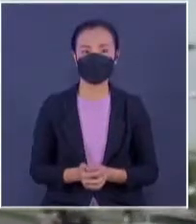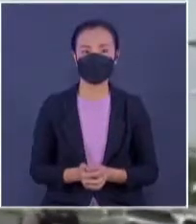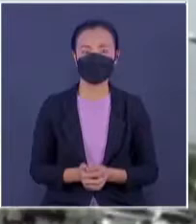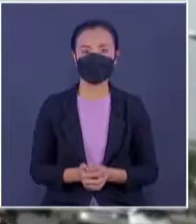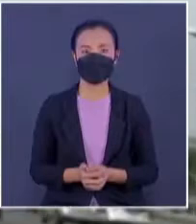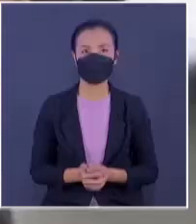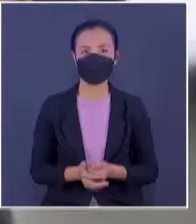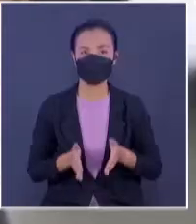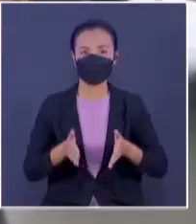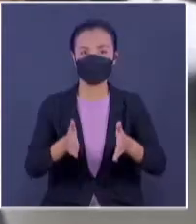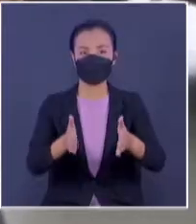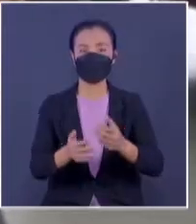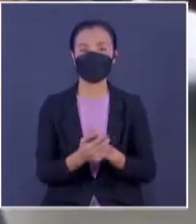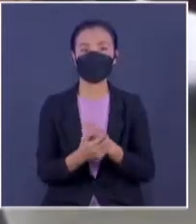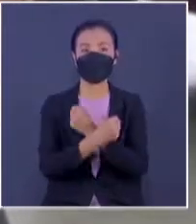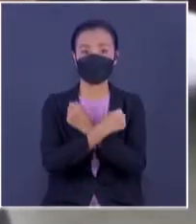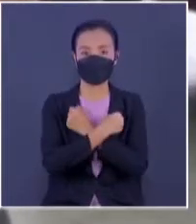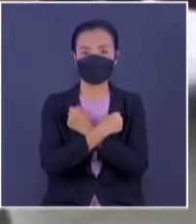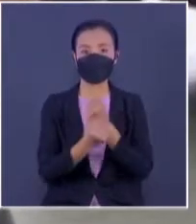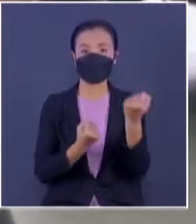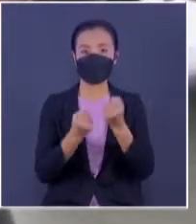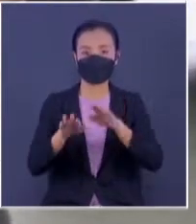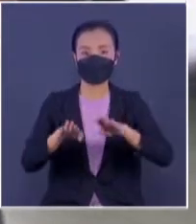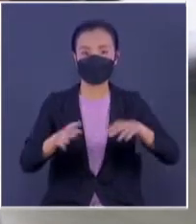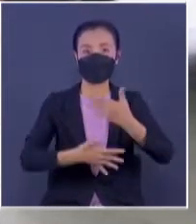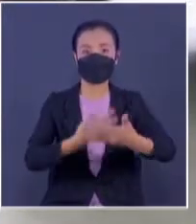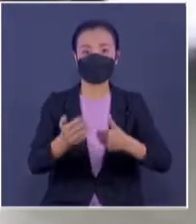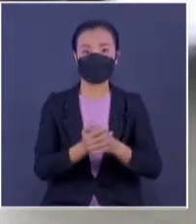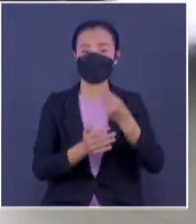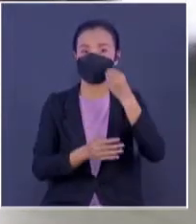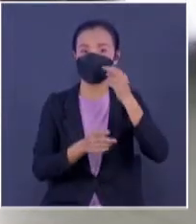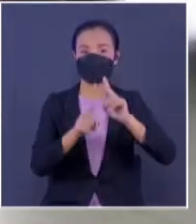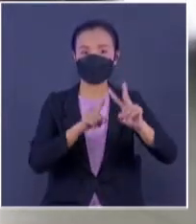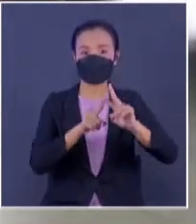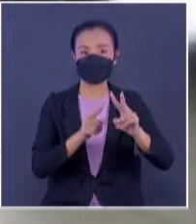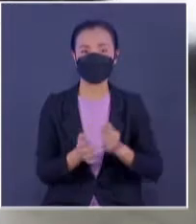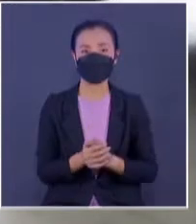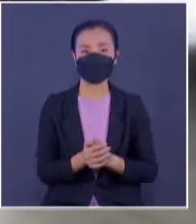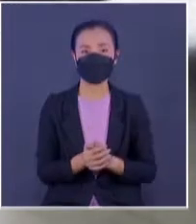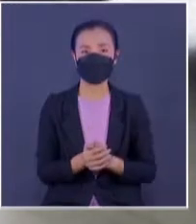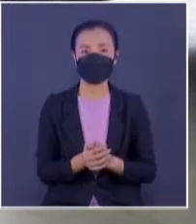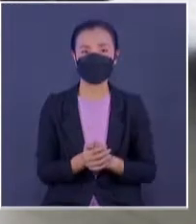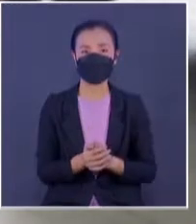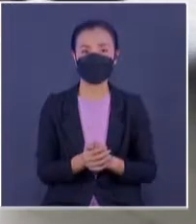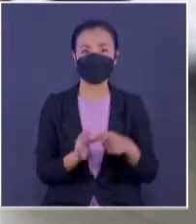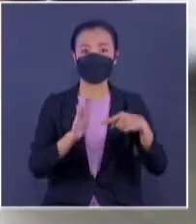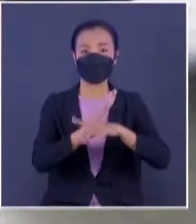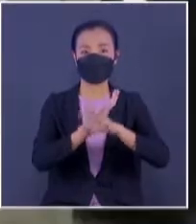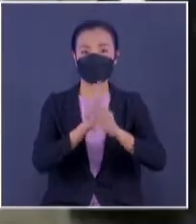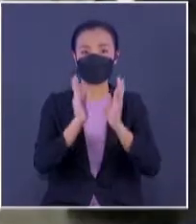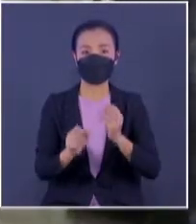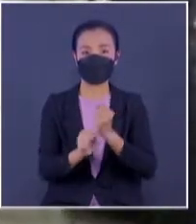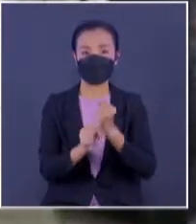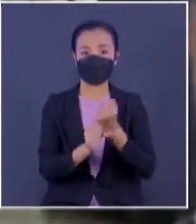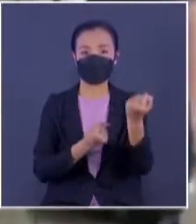ที่บริเวณริมถนนสุขุมวิทนะคะหน้าโชว์รูมรถพื้นที่หมู่2ตำบลเสม็ดอำเภอเมืองจังหวัดชลบุรีค่ะพนักงานของโช